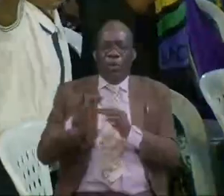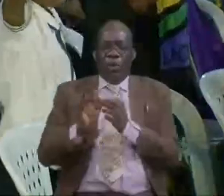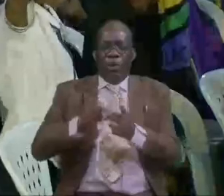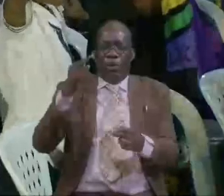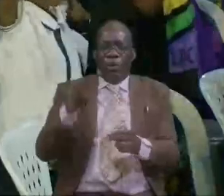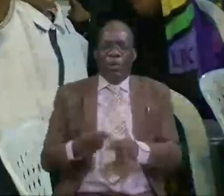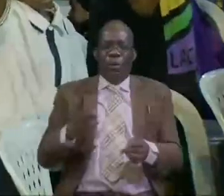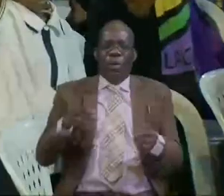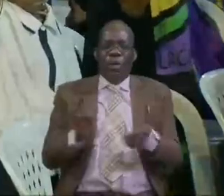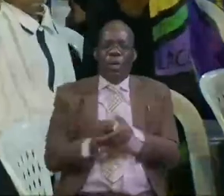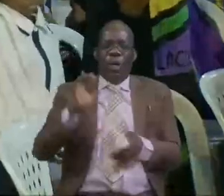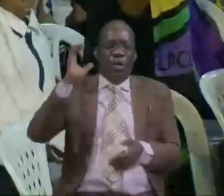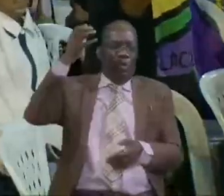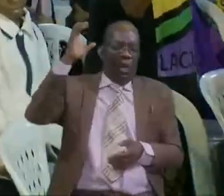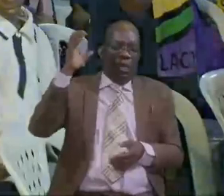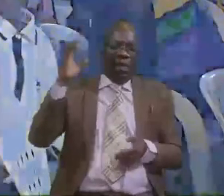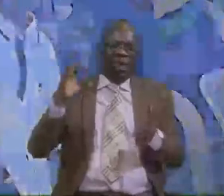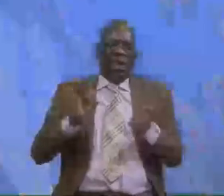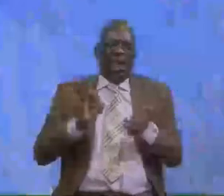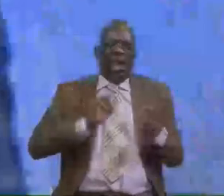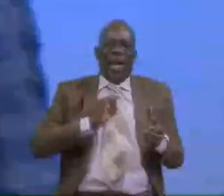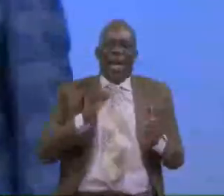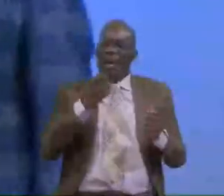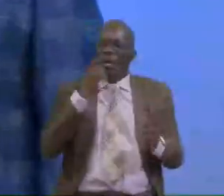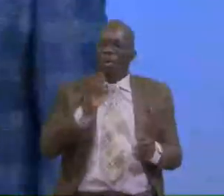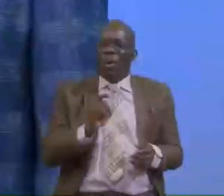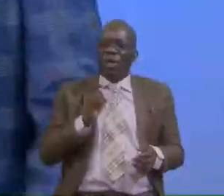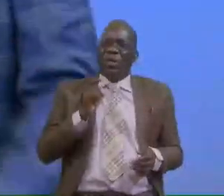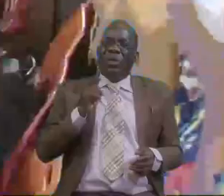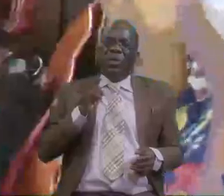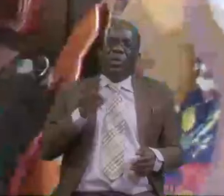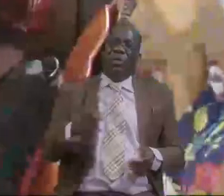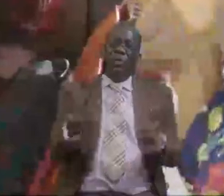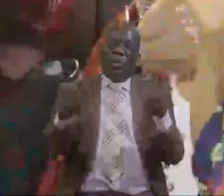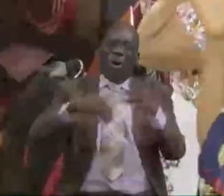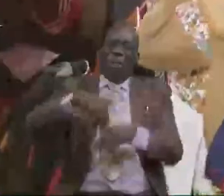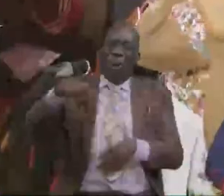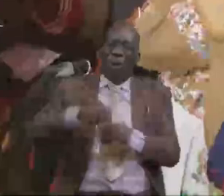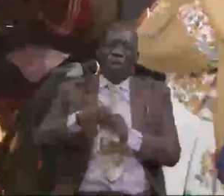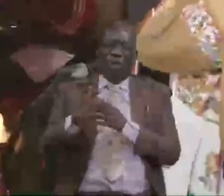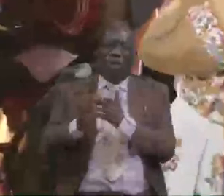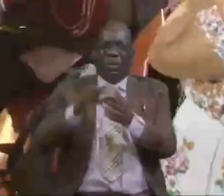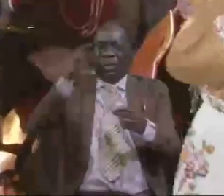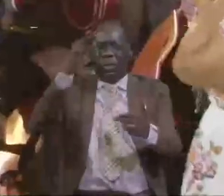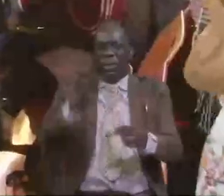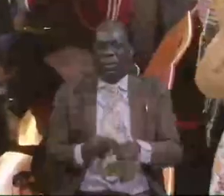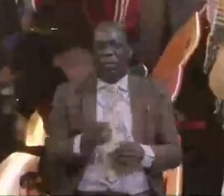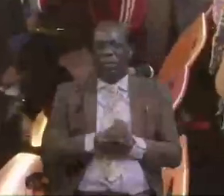Cette insanité, je te commande, sors au nom de Jésus.